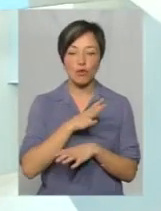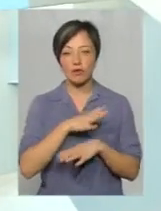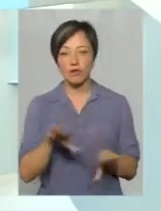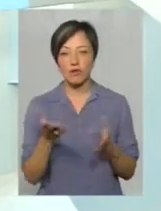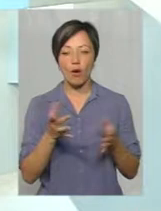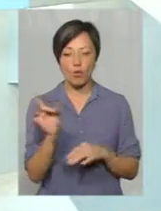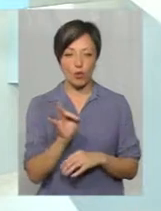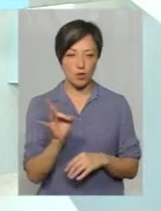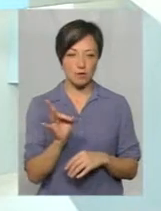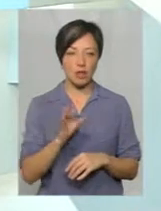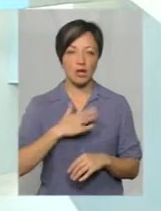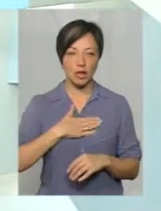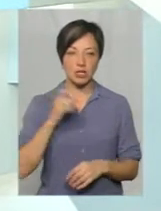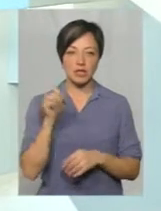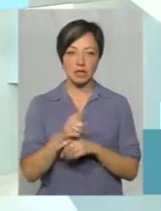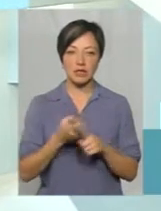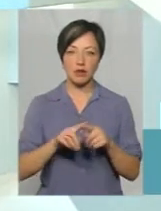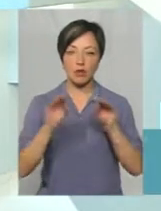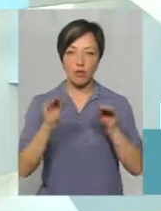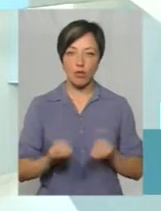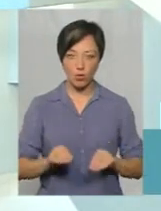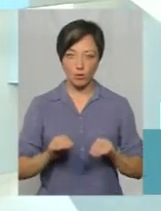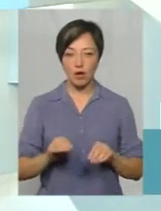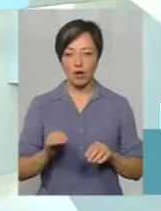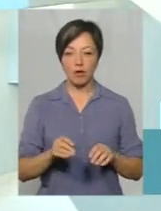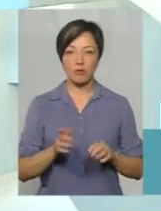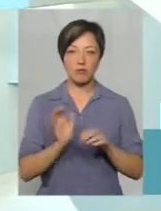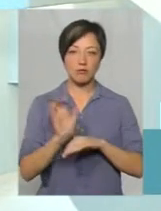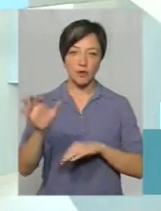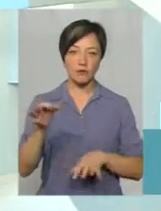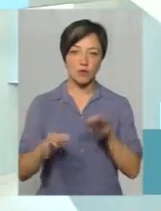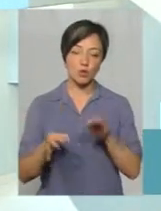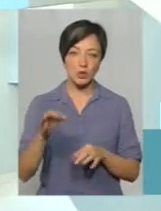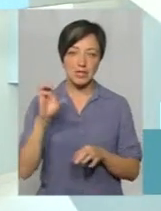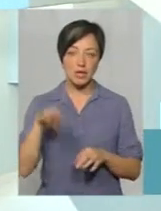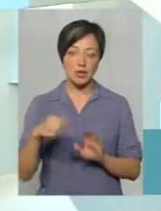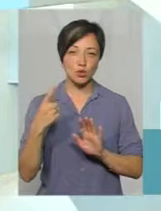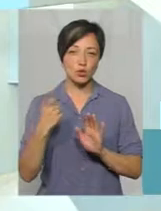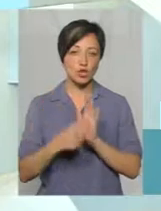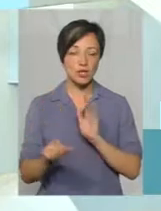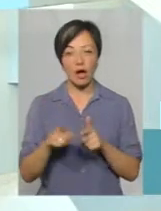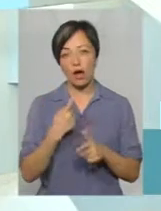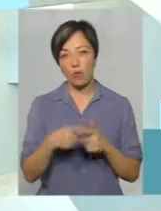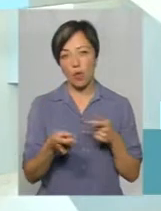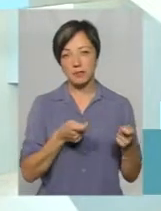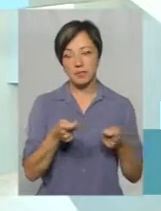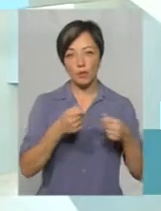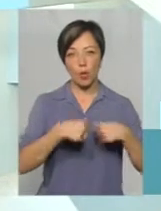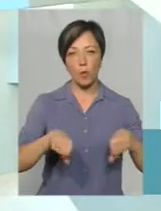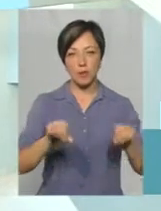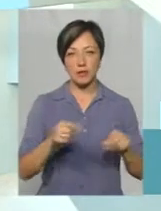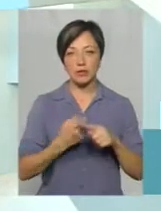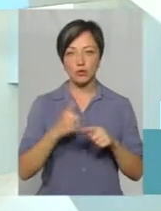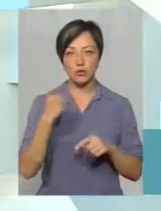в якому розмірі. Наше завдання – це протокол, донести його або в суд по 160-й статті, або на адміністративну комісію, це